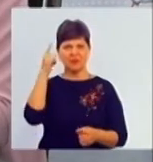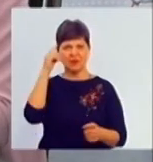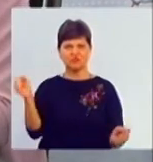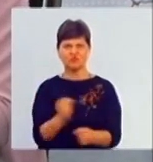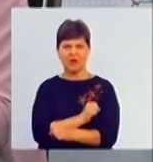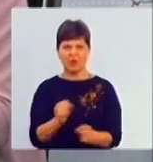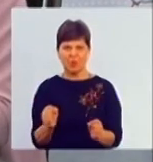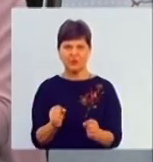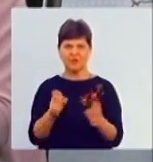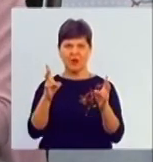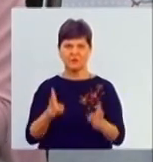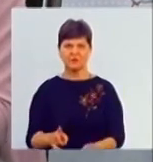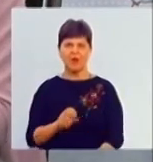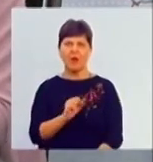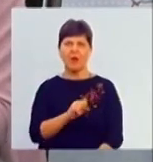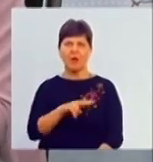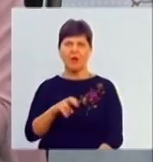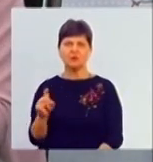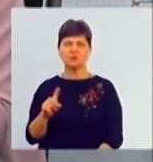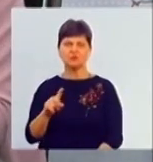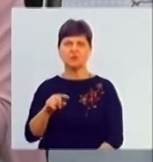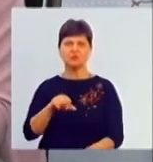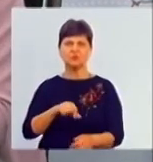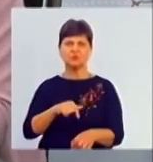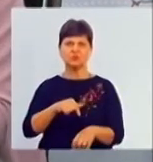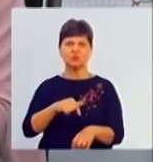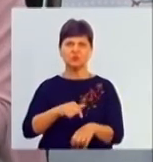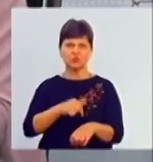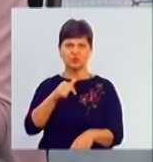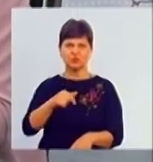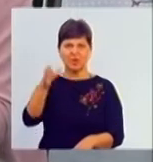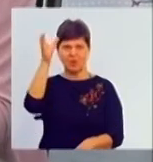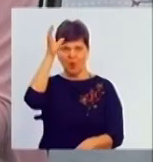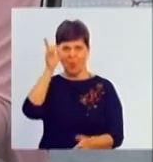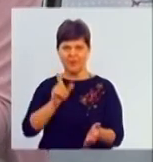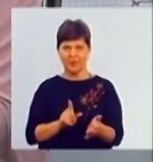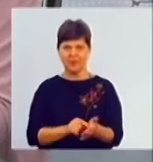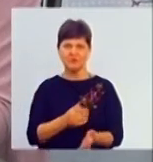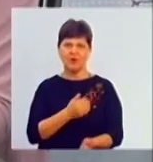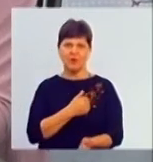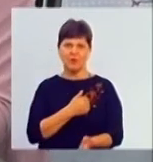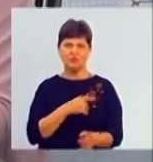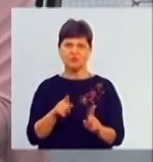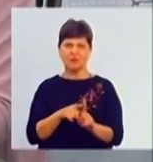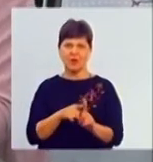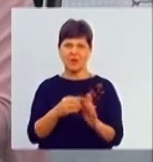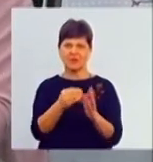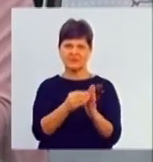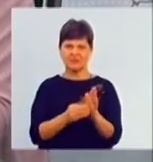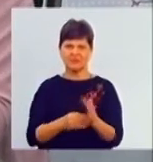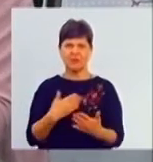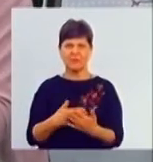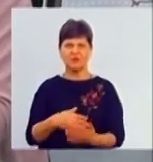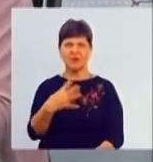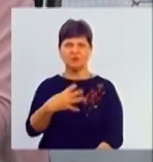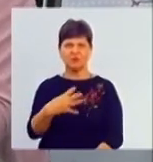катастрофи. Але що стосується наукової пенсії, то я хочу привести таку статистику, що майже